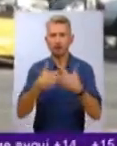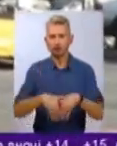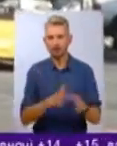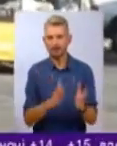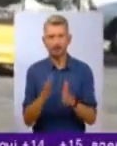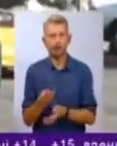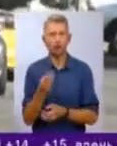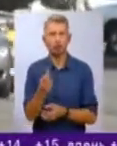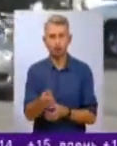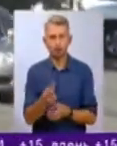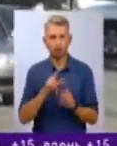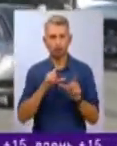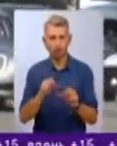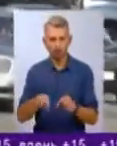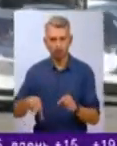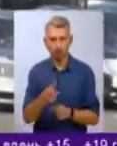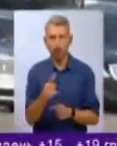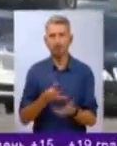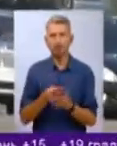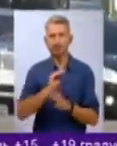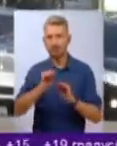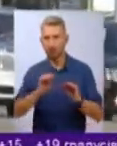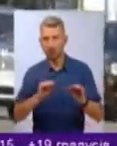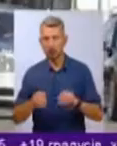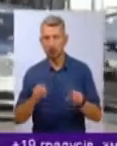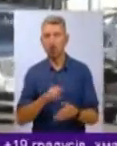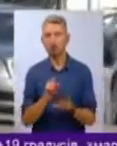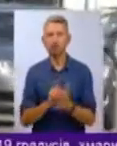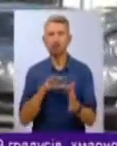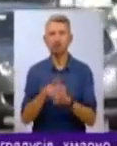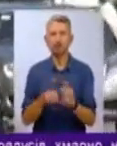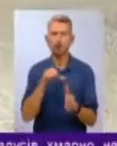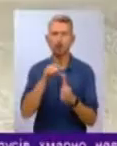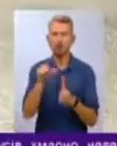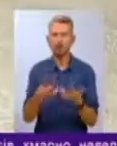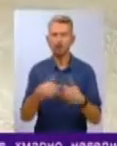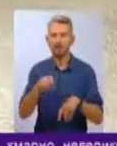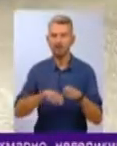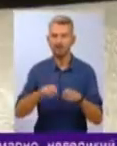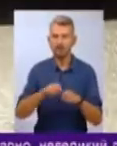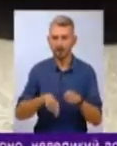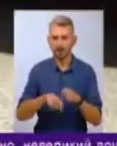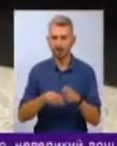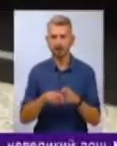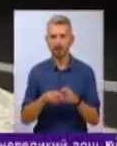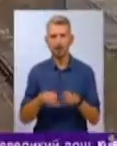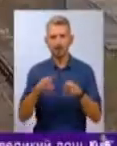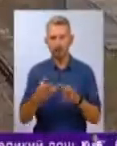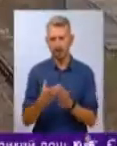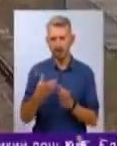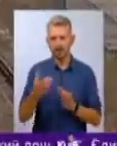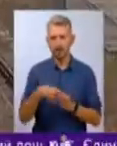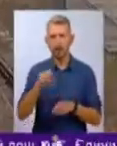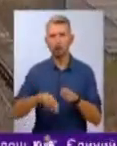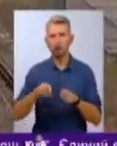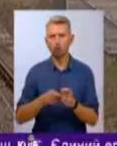системи оплати проїзду та заплатити за їхній монтаж. Також мають запровадити окремі прилади інспекції, портативні мобільні термінали для контролю